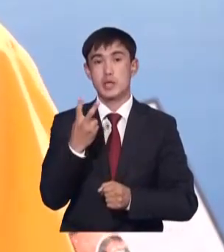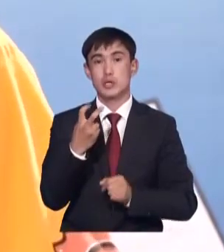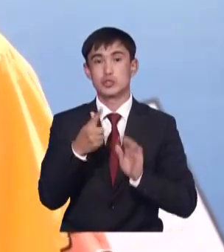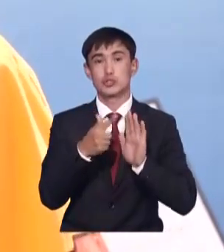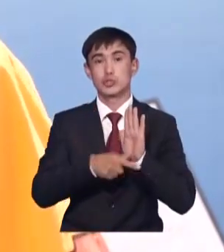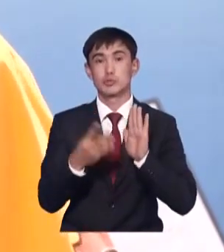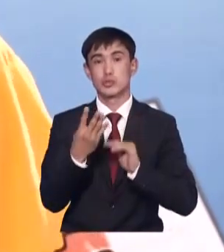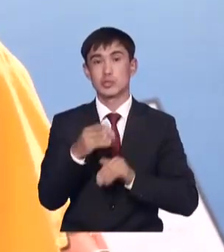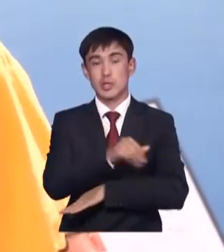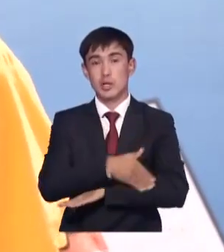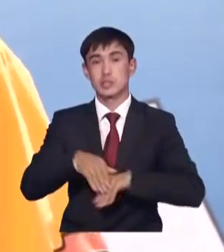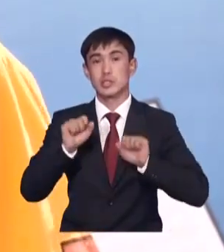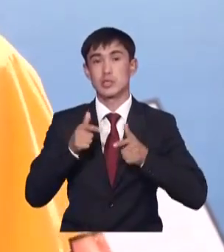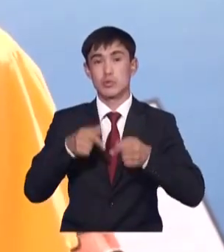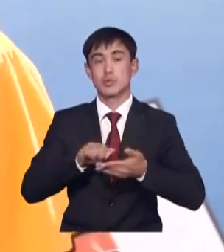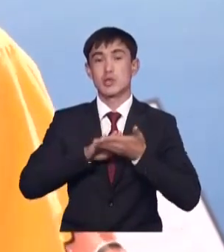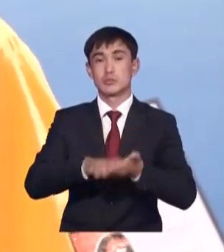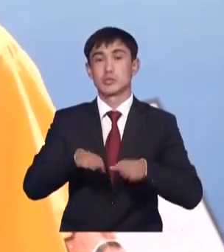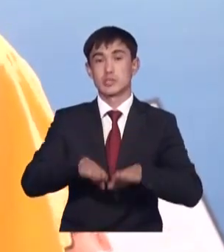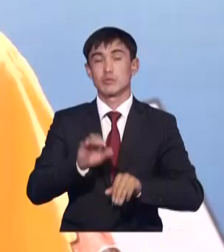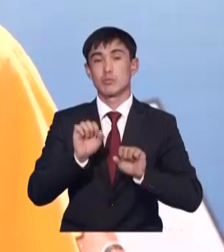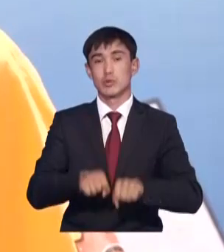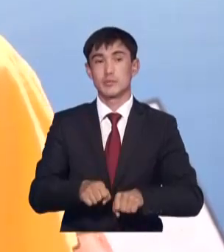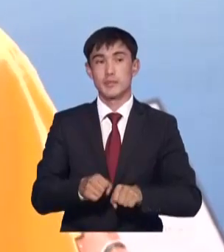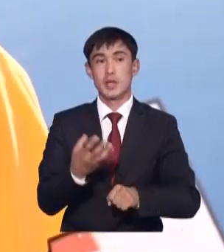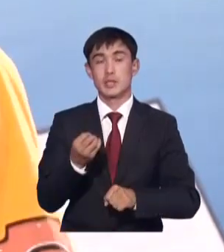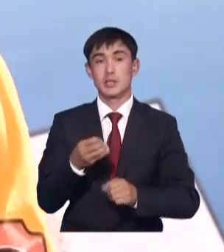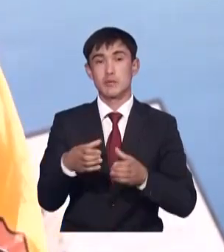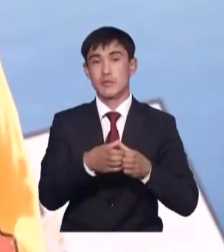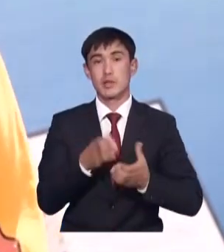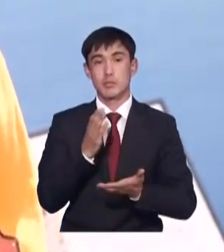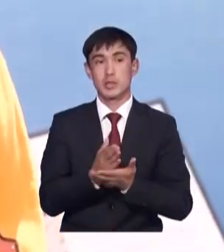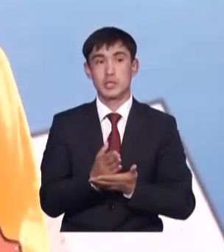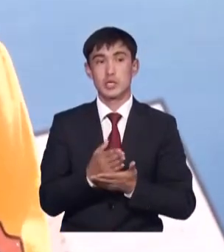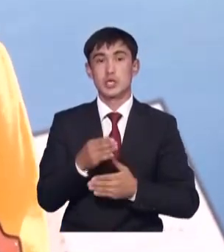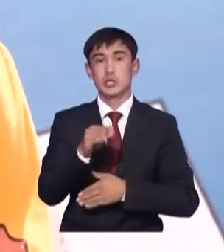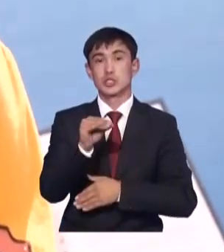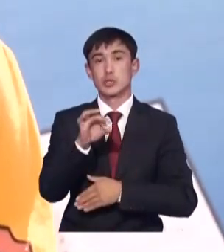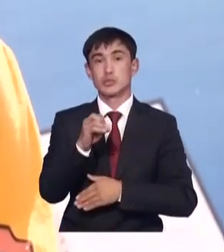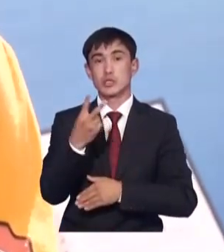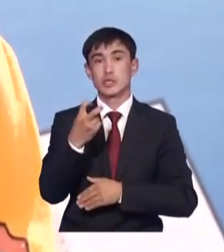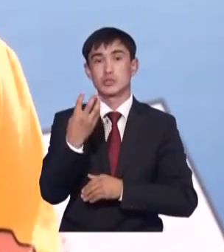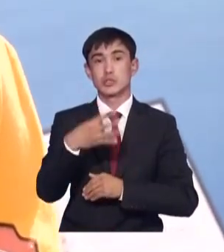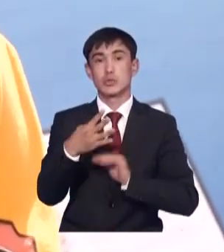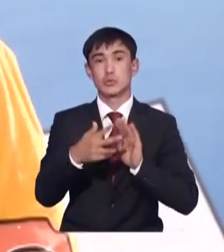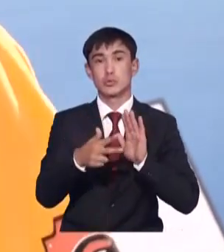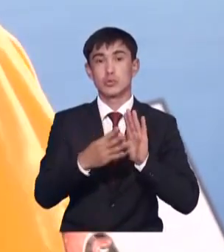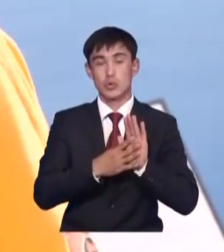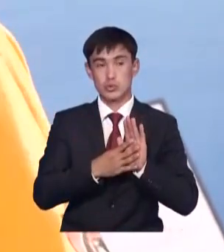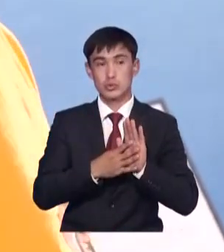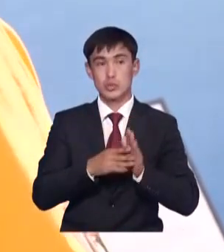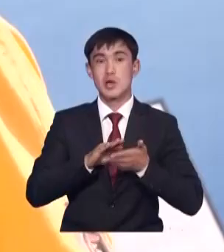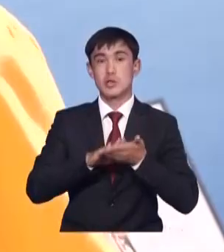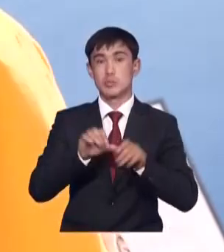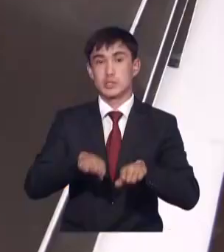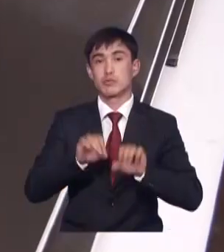деген адреске келсе болады, резюмесін қалдырып кетіп. Немесе тағы да бір филиал бар, 90-259 деген адреста. Сол жақта резюме